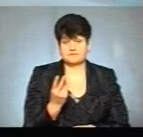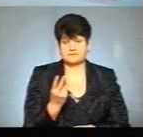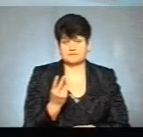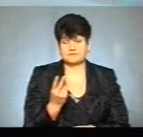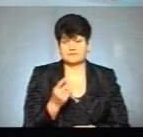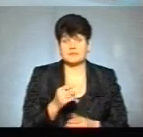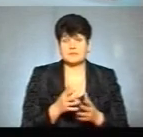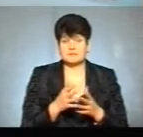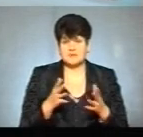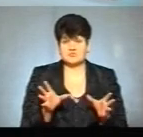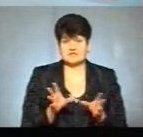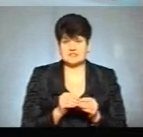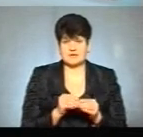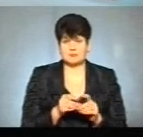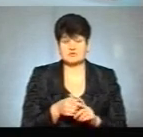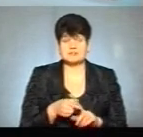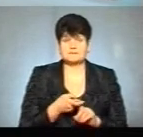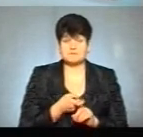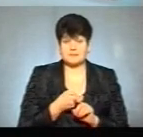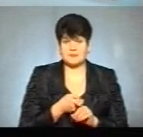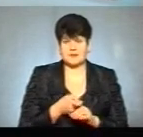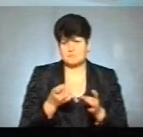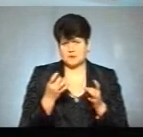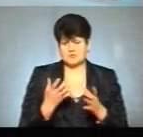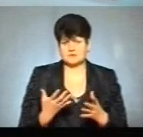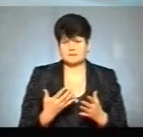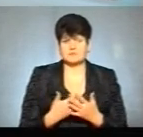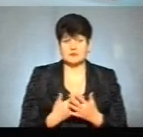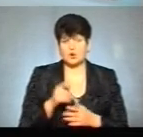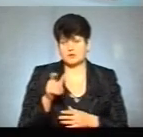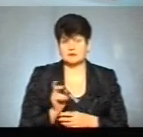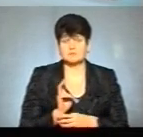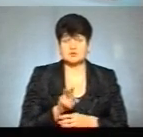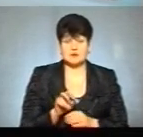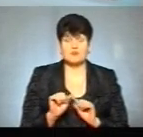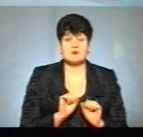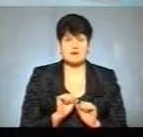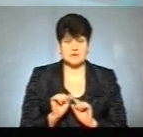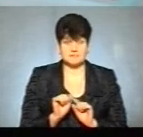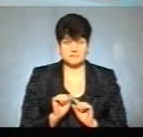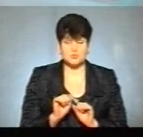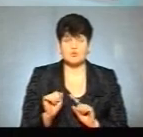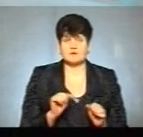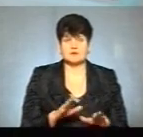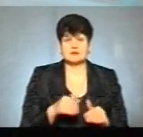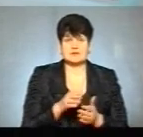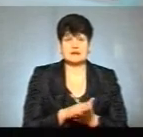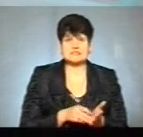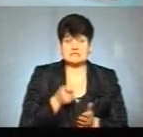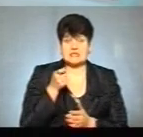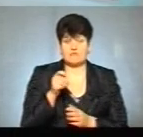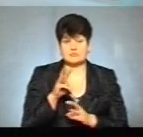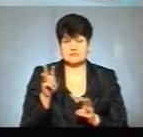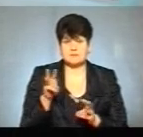там більше взаємозв'язків, але набагато простіших. Тобто людина звернулася до управління, управління надало заявку до